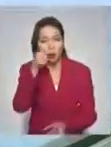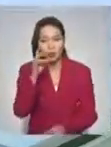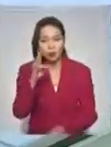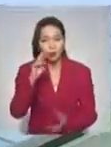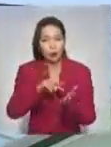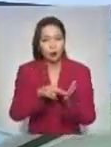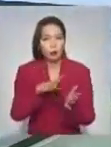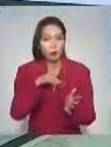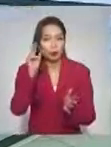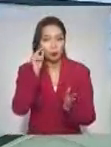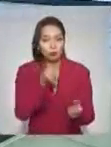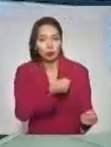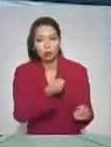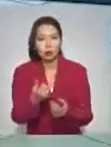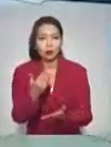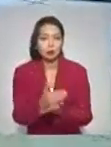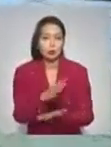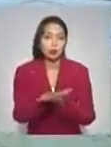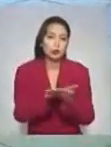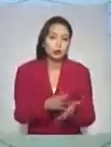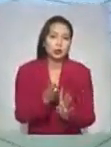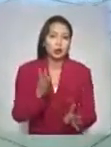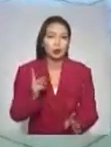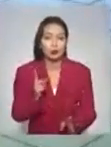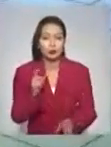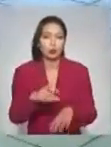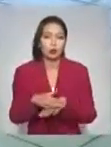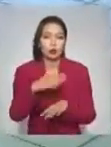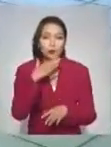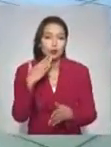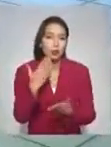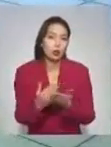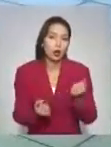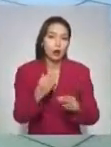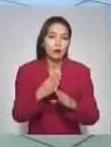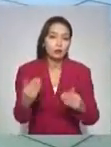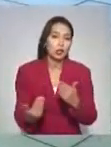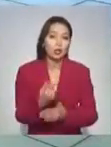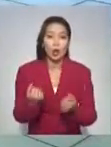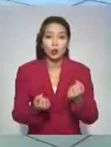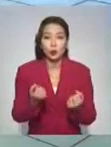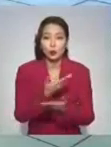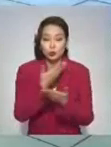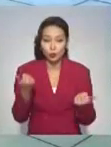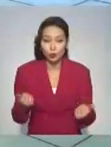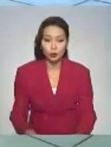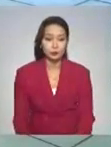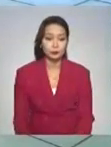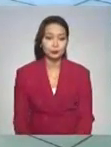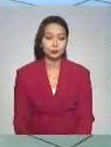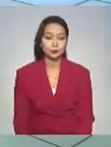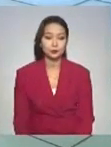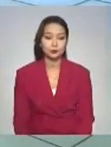мерзімі ұзартылып келеді. Өтініш беріп кезегін күтіп жүргендер көп, ал автосалондарда жаңа көлік жоқ. Тілшіміз Сүндет